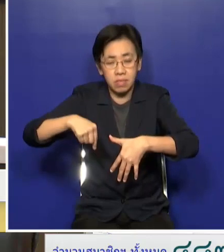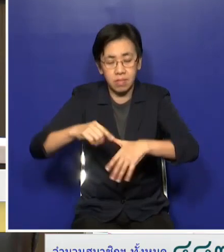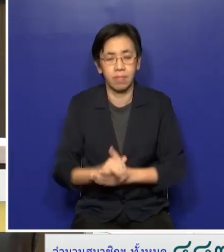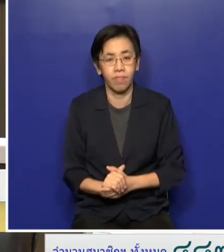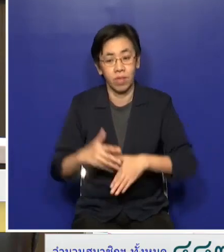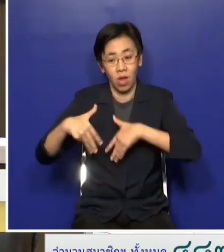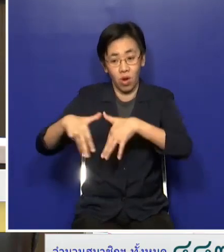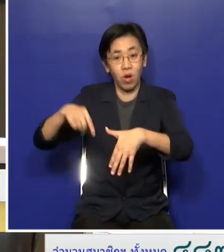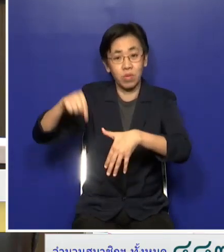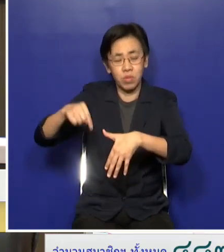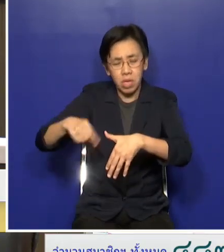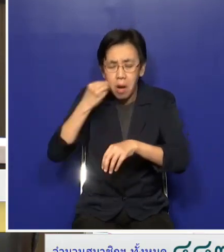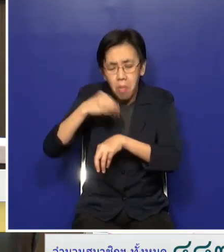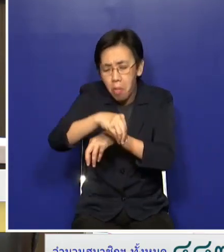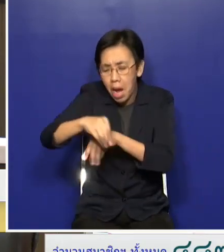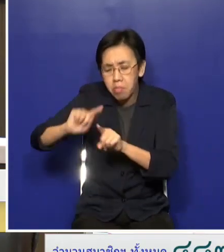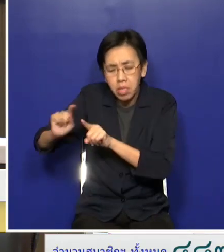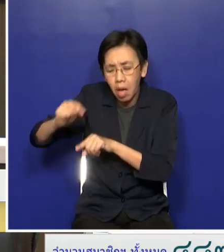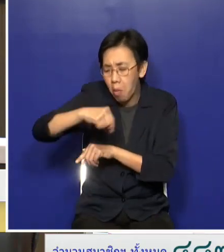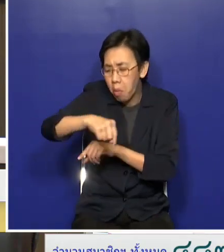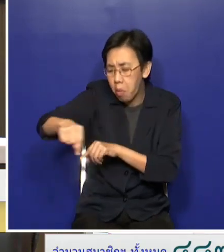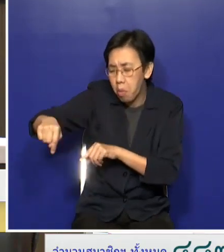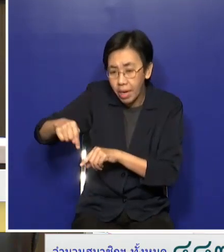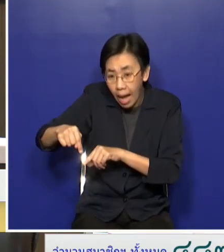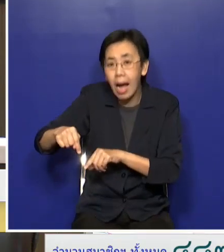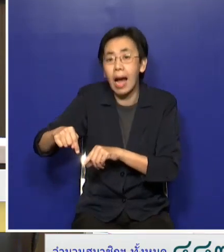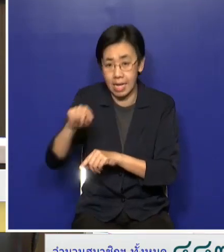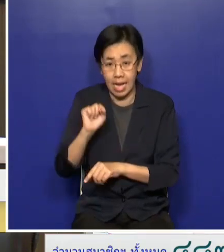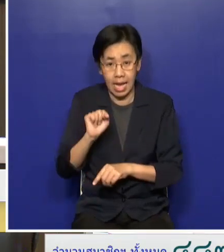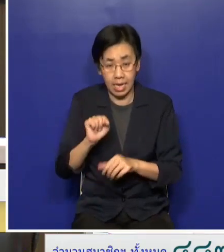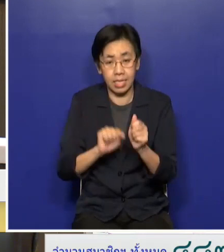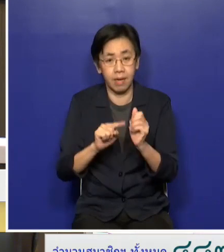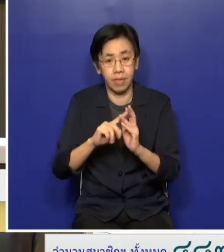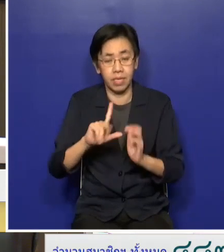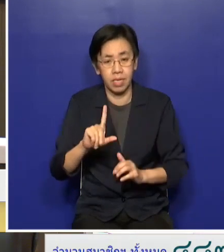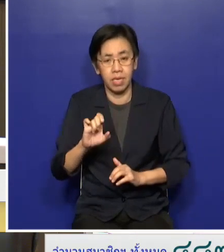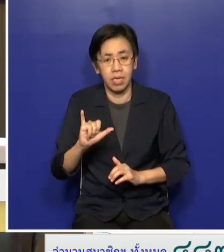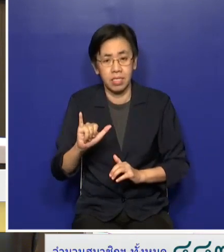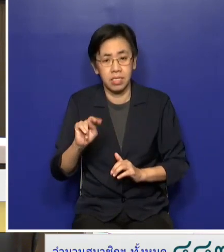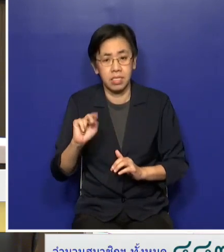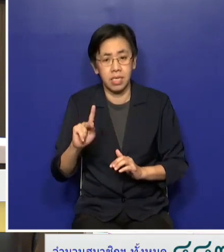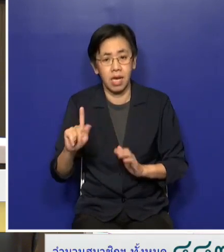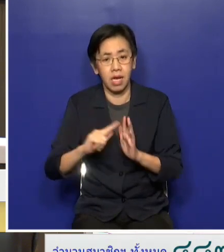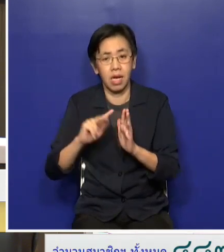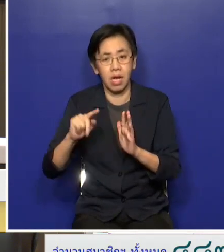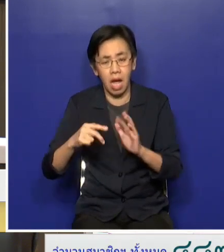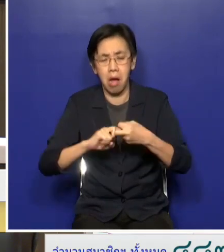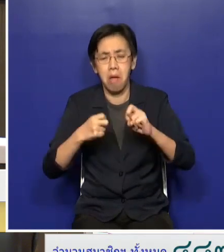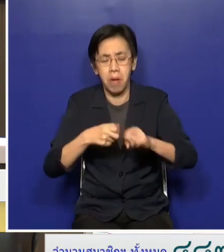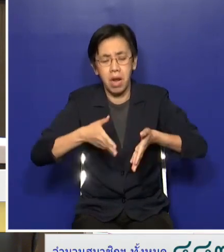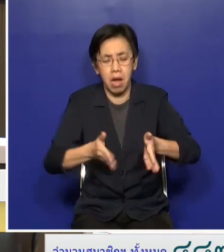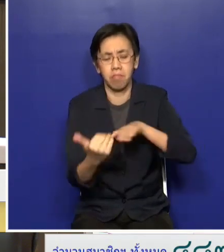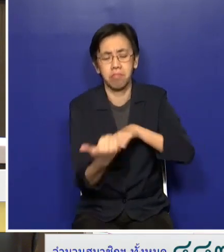ดบ้านกอกบ้านหนองบัญชีตำบลเชียงกลางอำเภอเชียงกลางได้รับความเดือดร้อนในเรื่องของเส้นทางคมนาคมเป็นอย่างมาก